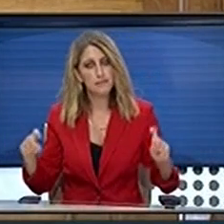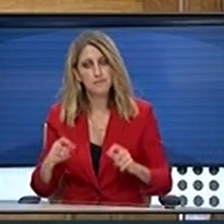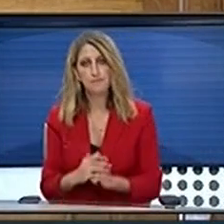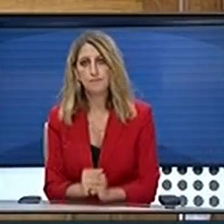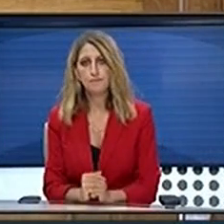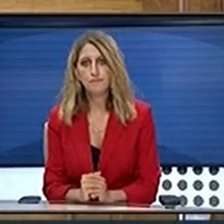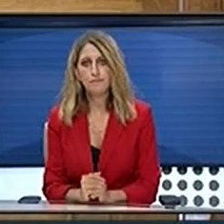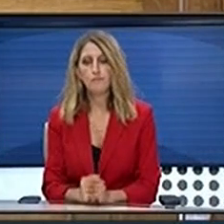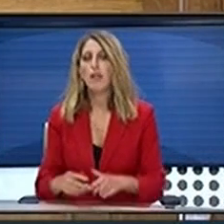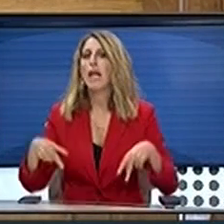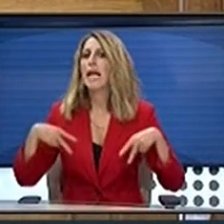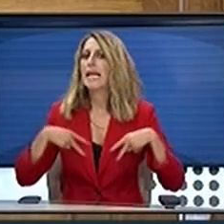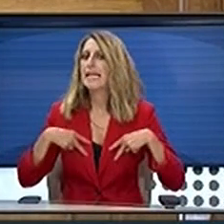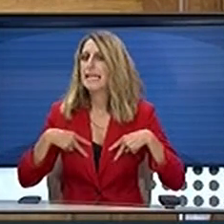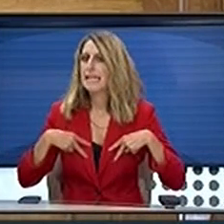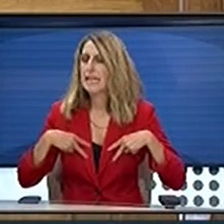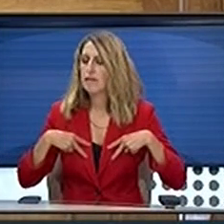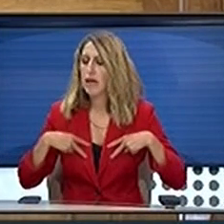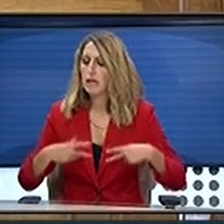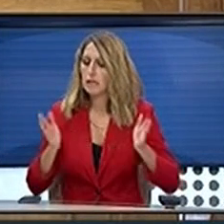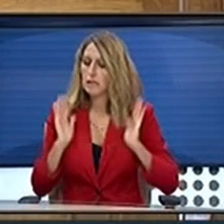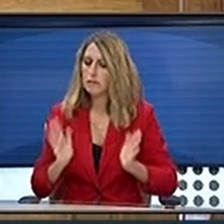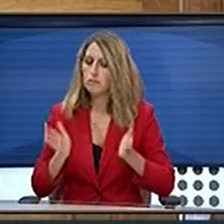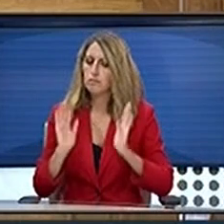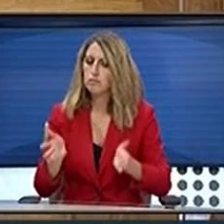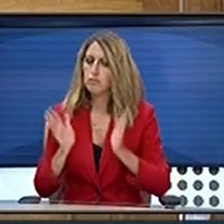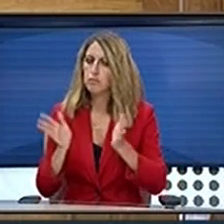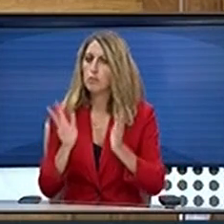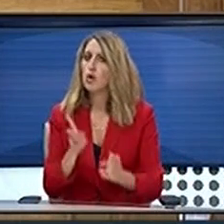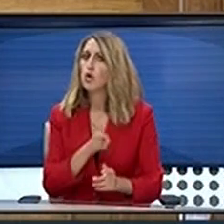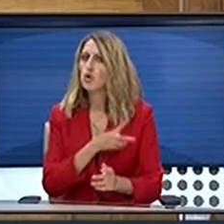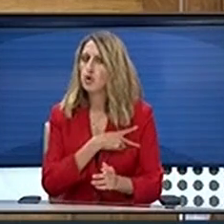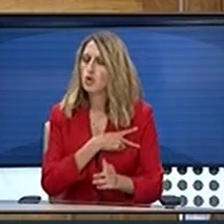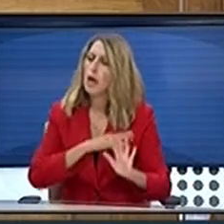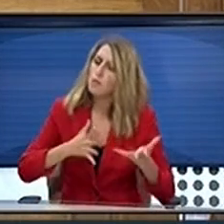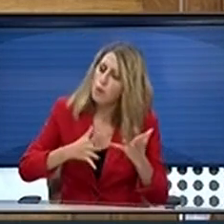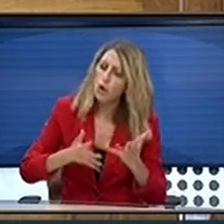μια κυβέρνηση που βαδίζει στο σωστό δρόμο ίσως και με λάθη, από μια